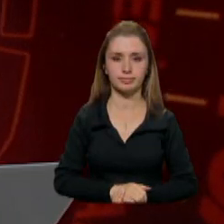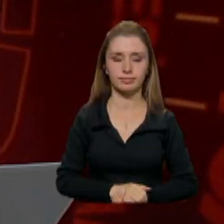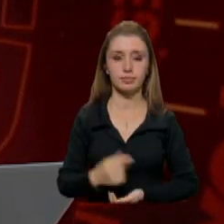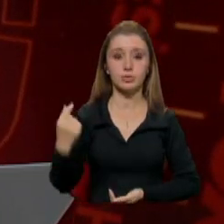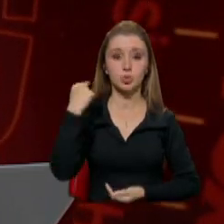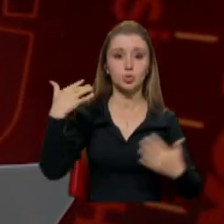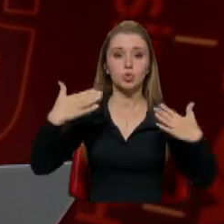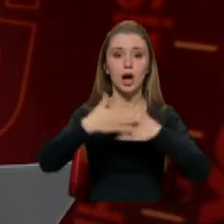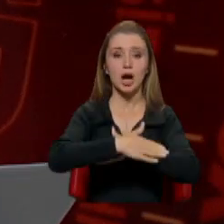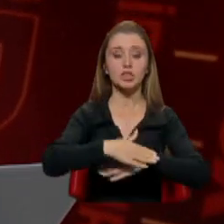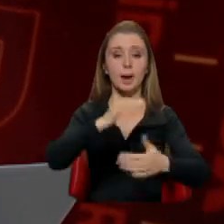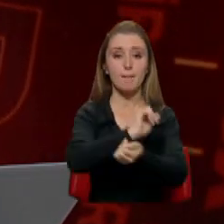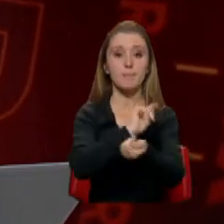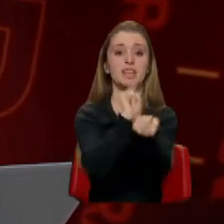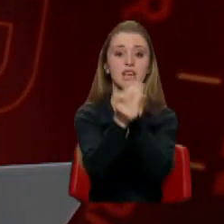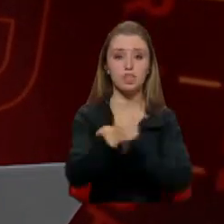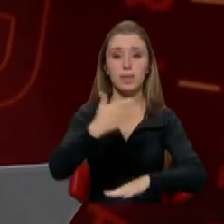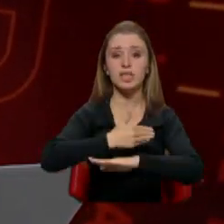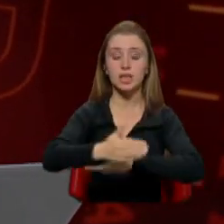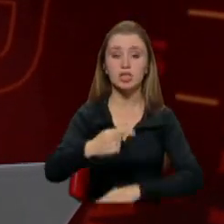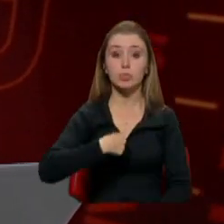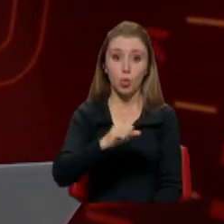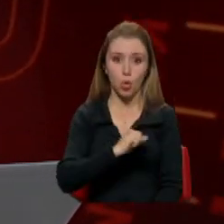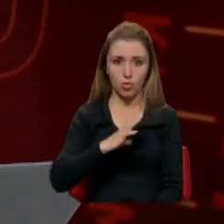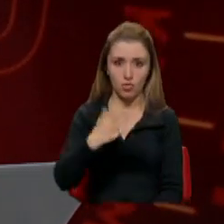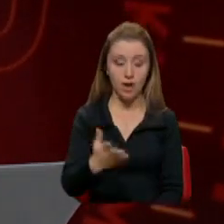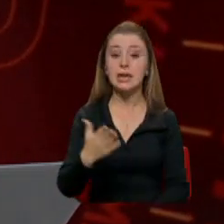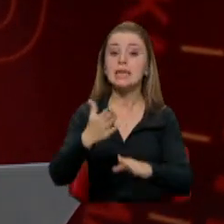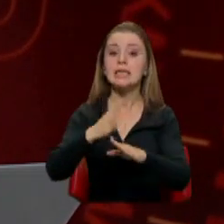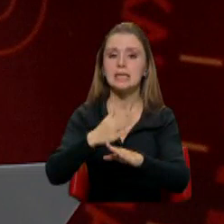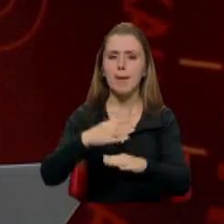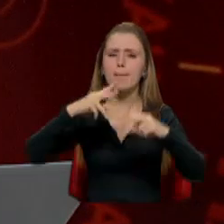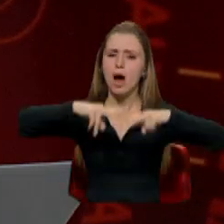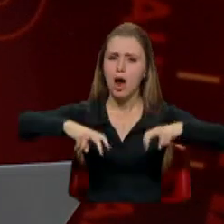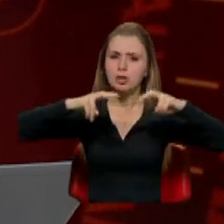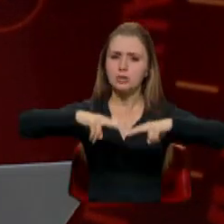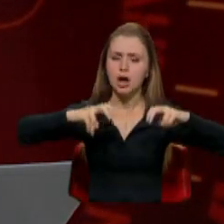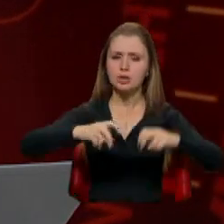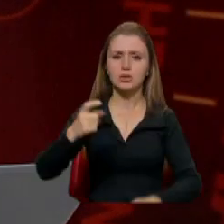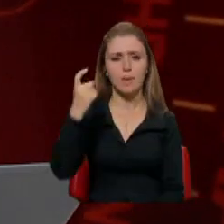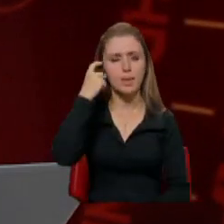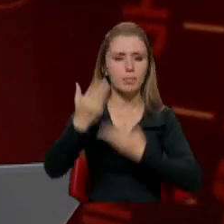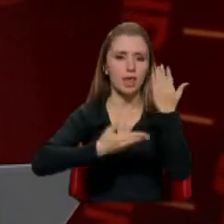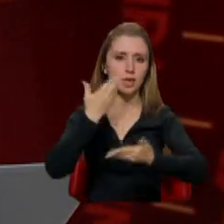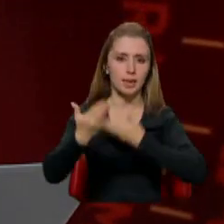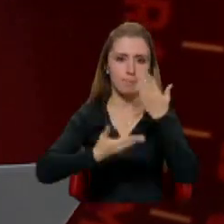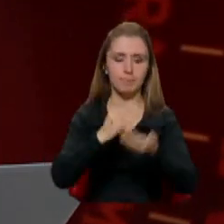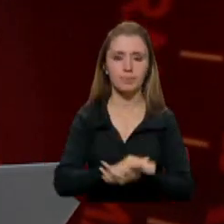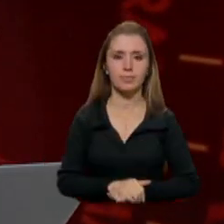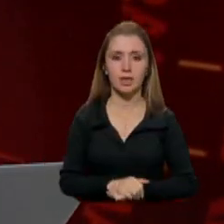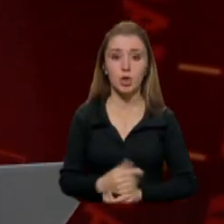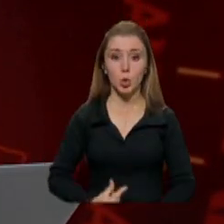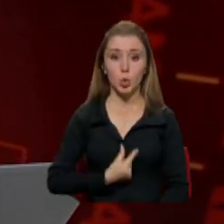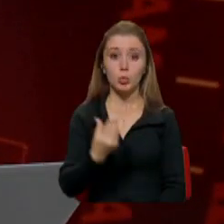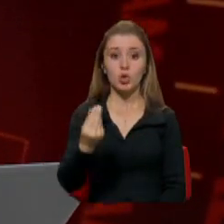Dün akşam esir takasındaki gecikme yürekleri ağza getirdi. Neden diye araştırınca ulaştıklarımı anlatayım. Güzel,